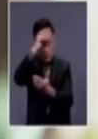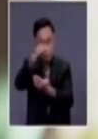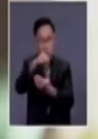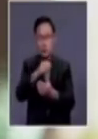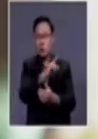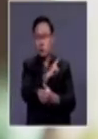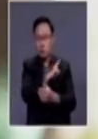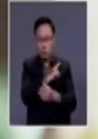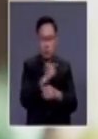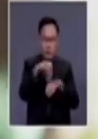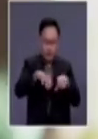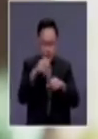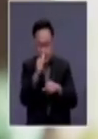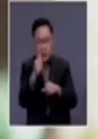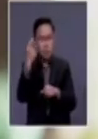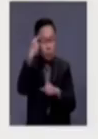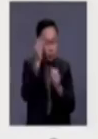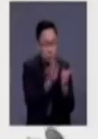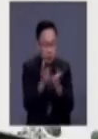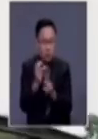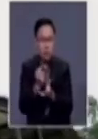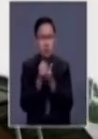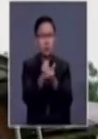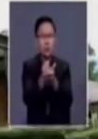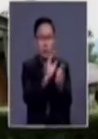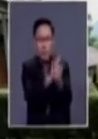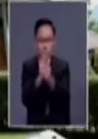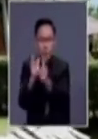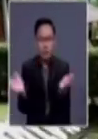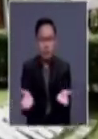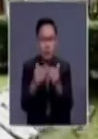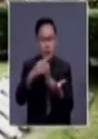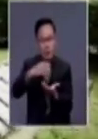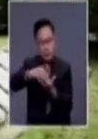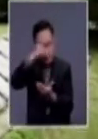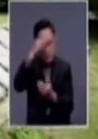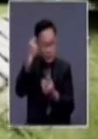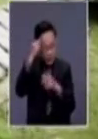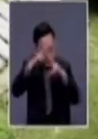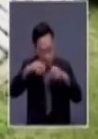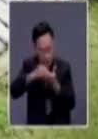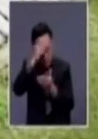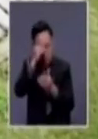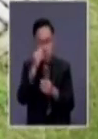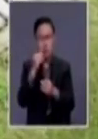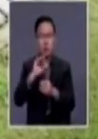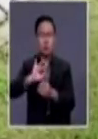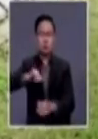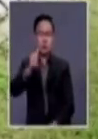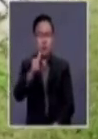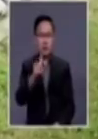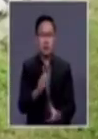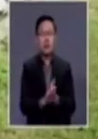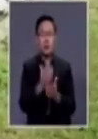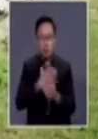ที่จะนำให้ที่โรงเรียนเนี่ยให้ประสบความสำเร็จได้ค่ะใช่ครับก็อยาก